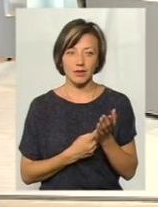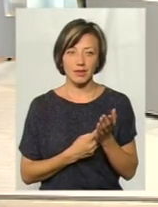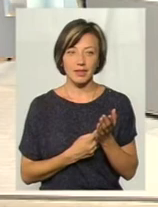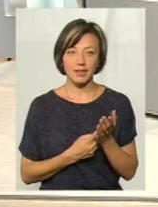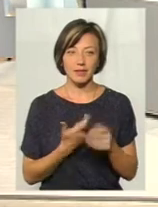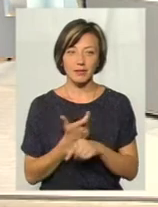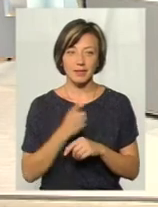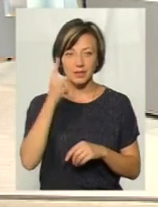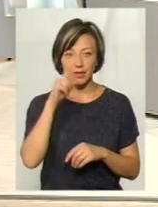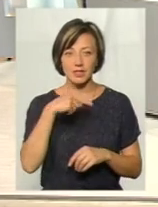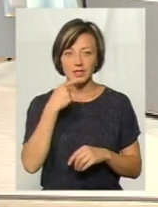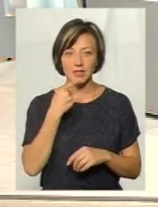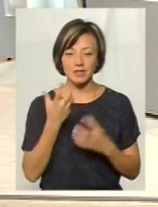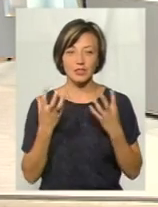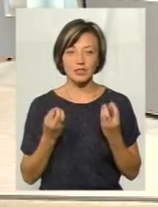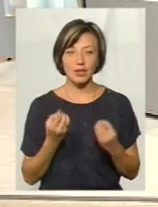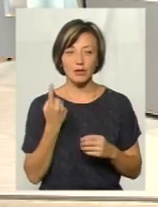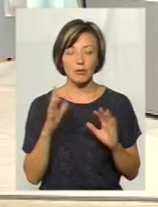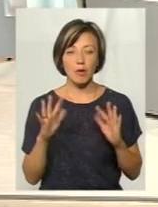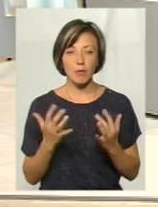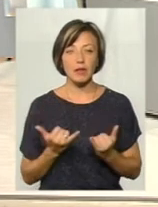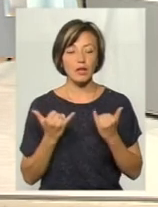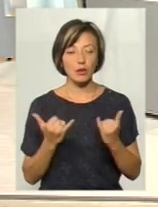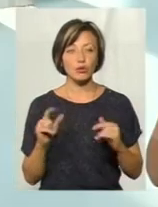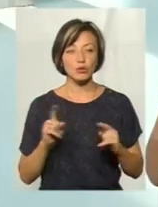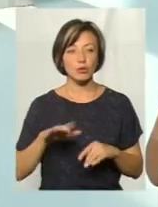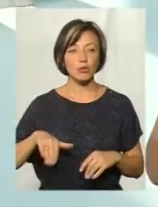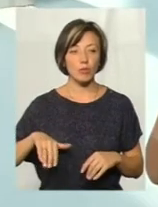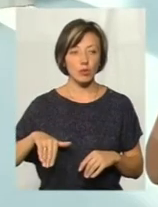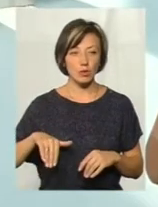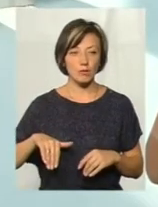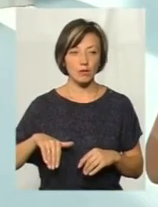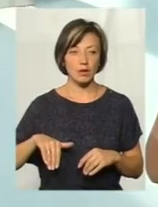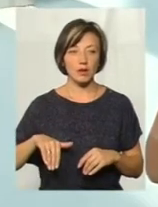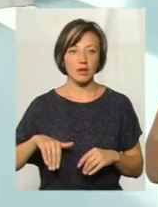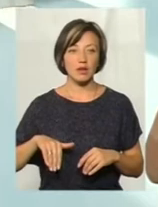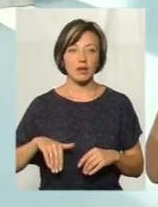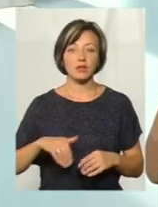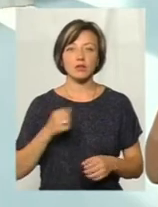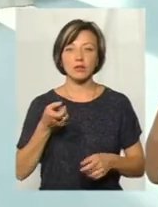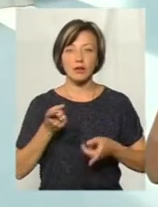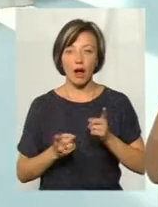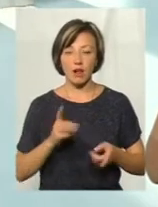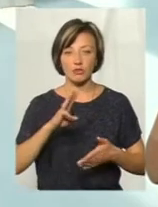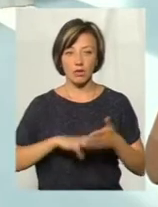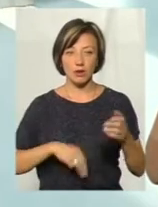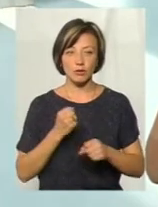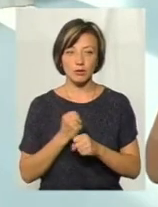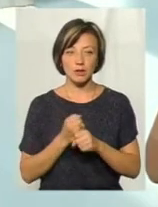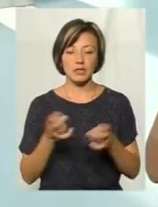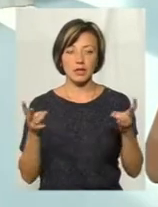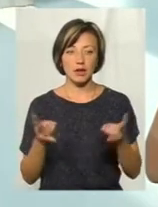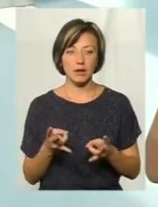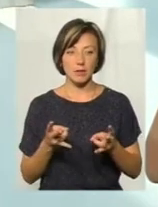більше знає. Я хочу зазначити ще один момент, що для того, щоб потім накласти реальні штрафні санкції, треба